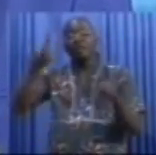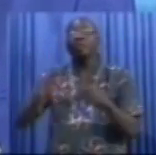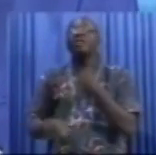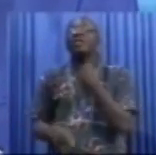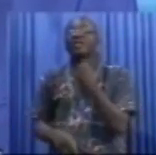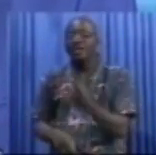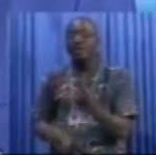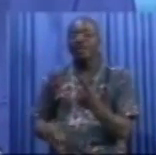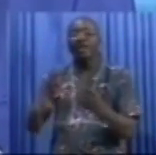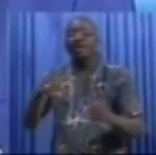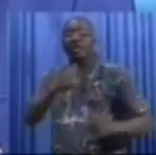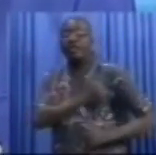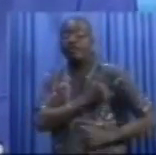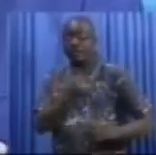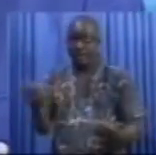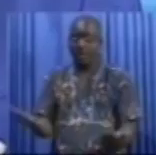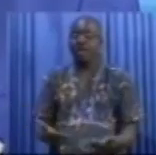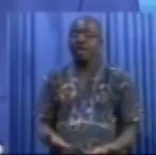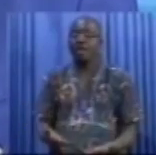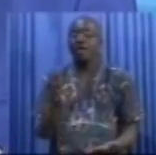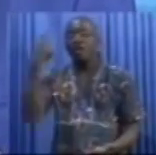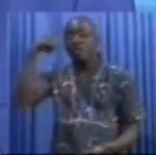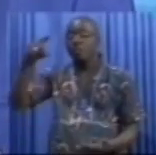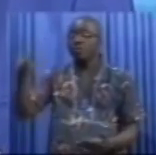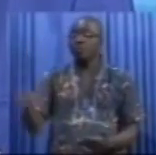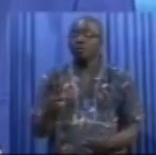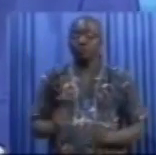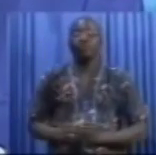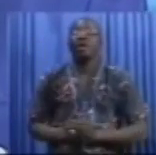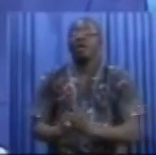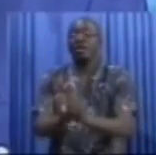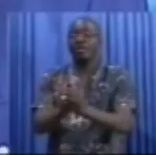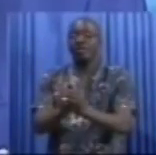que la force est là pour toujours accompagner. Ce